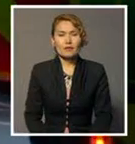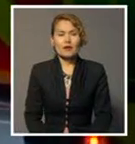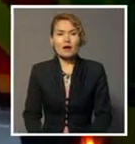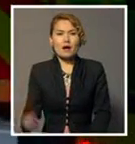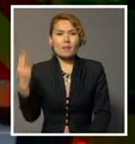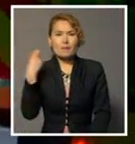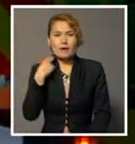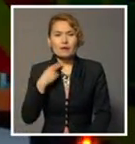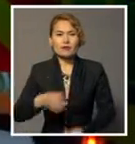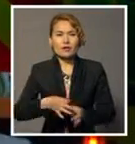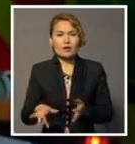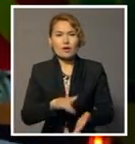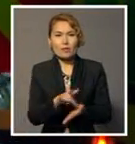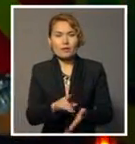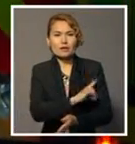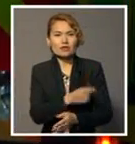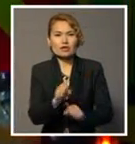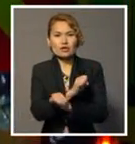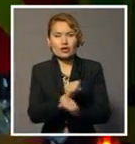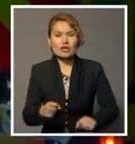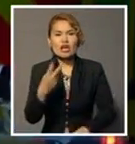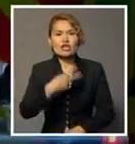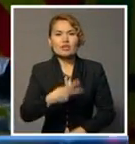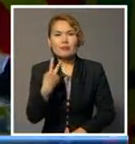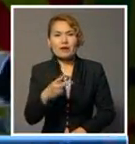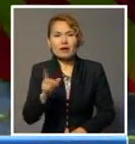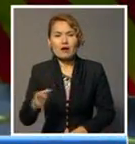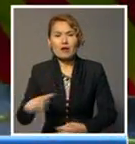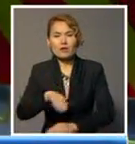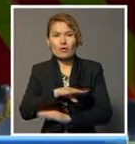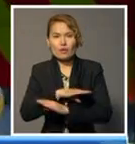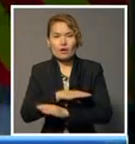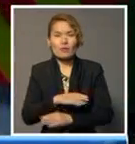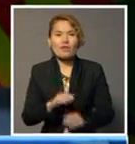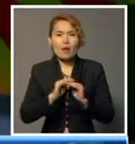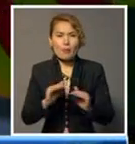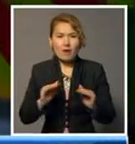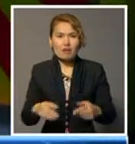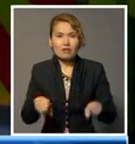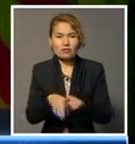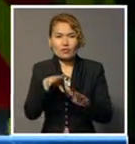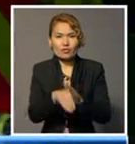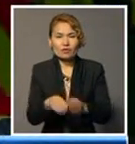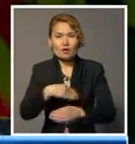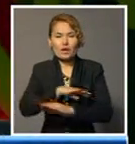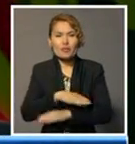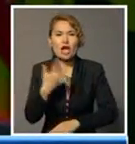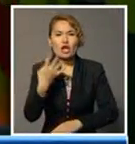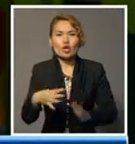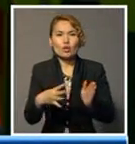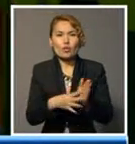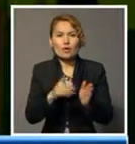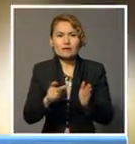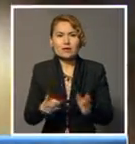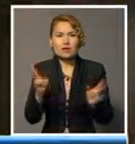Ұлыбританияның Манчестер қаласында болған жарылыс құрбандарының саны 22-ге жетті. Олардың бірнешеуі балалар. Соңғы мәліметтерге сай 29 адам ауруханада